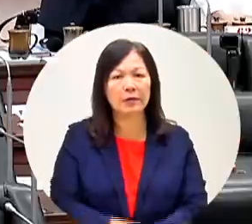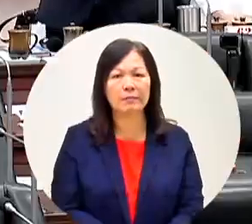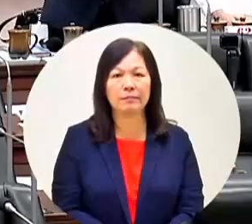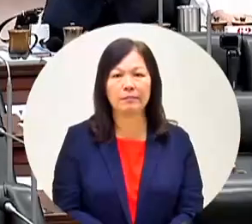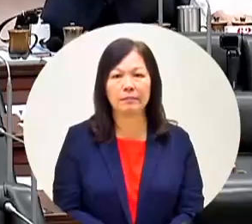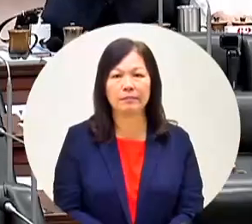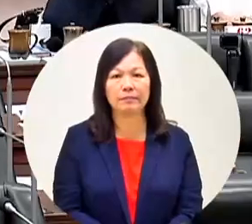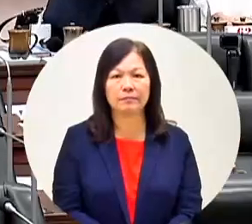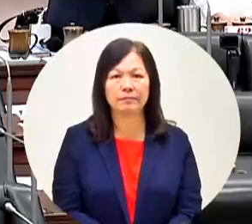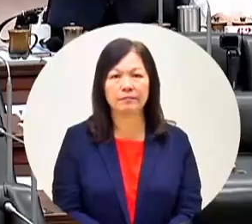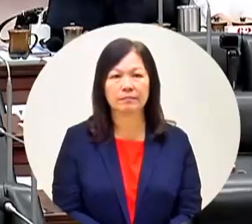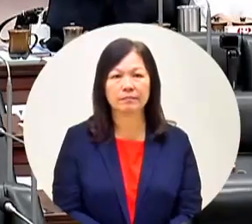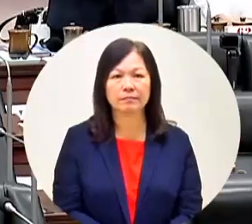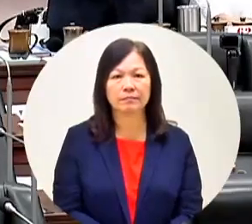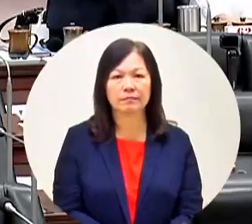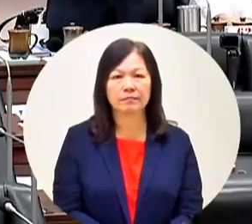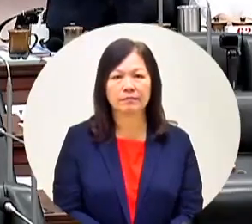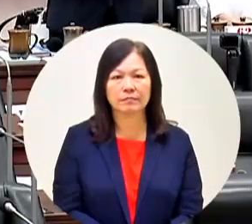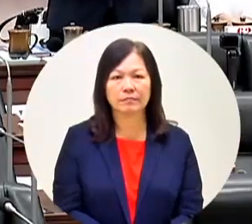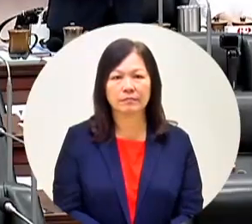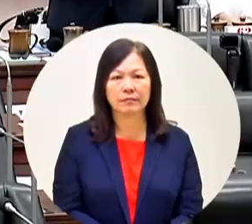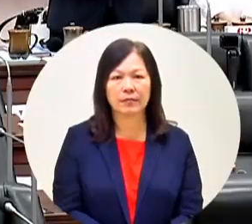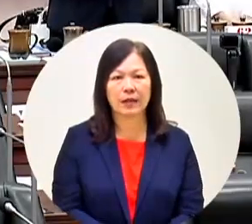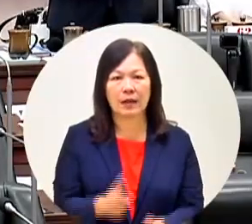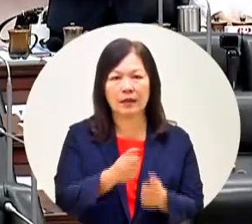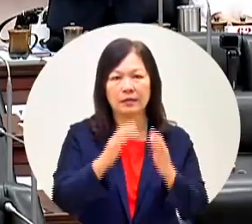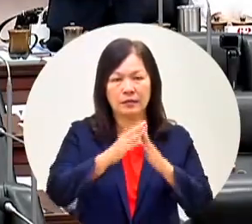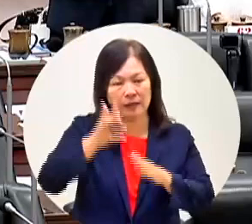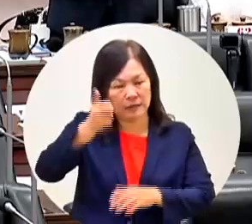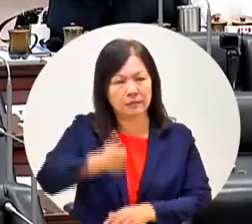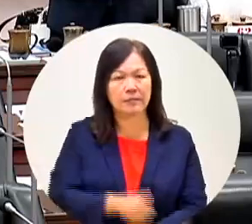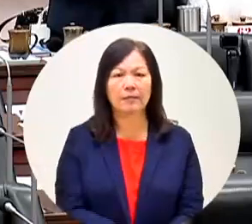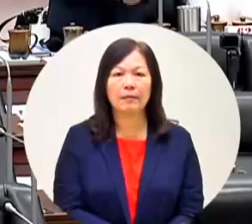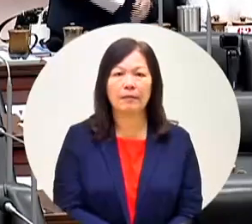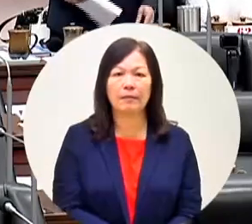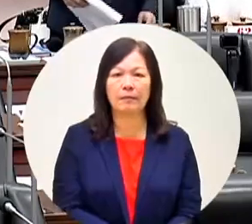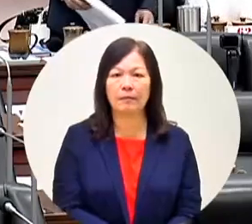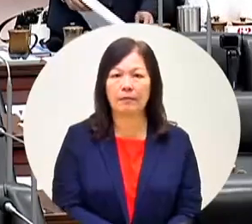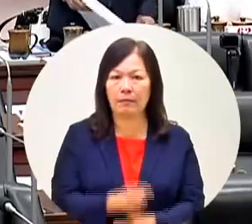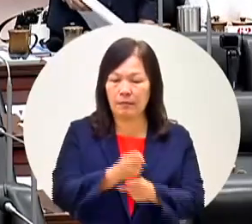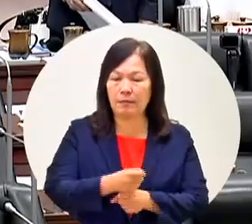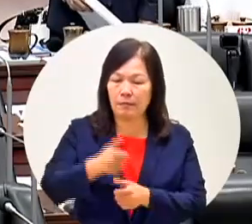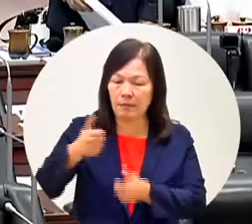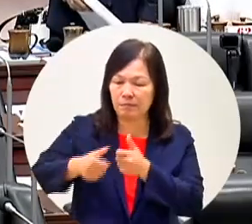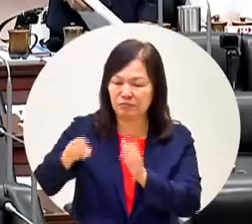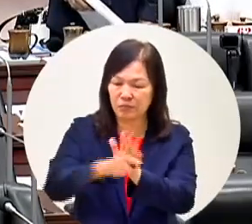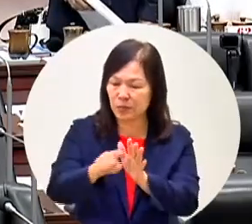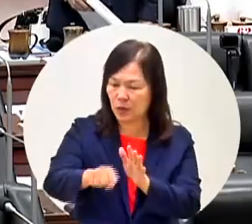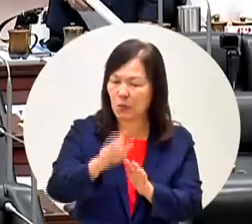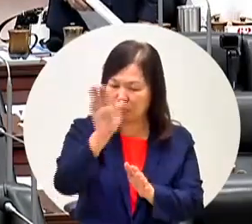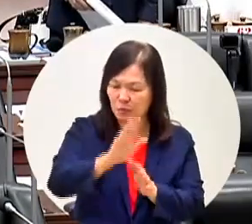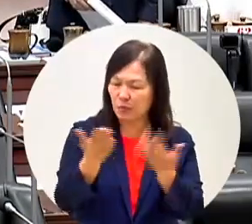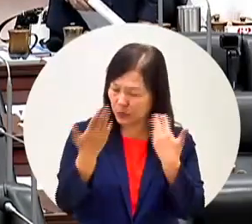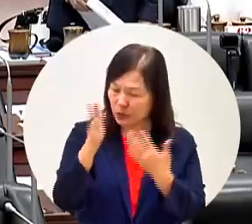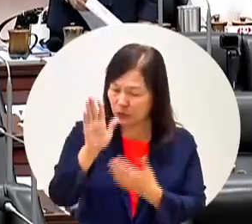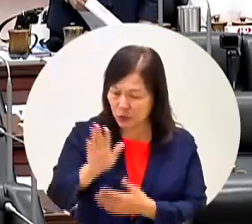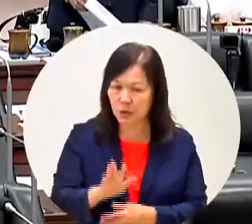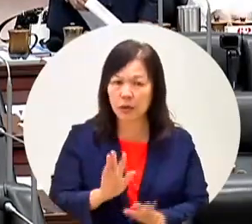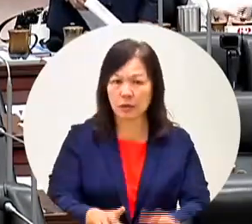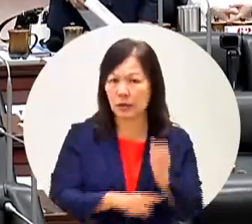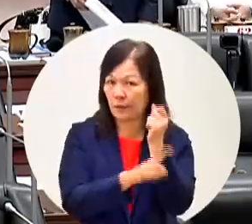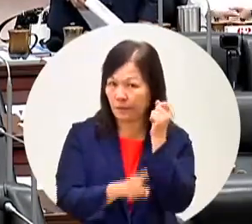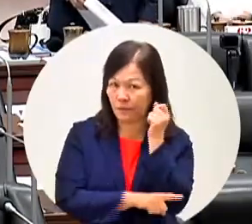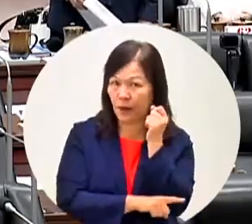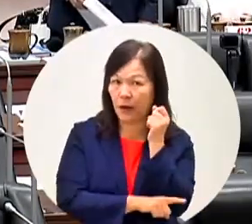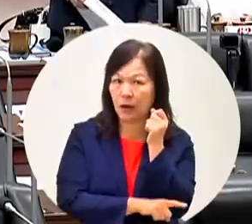好，谢谢市长。赛马场这题，所以你的态度非常明确，就是说现行的法令无法解决，所以这件事